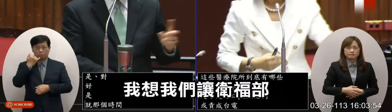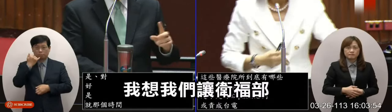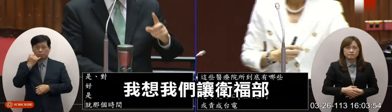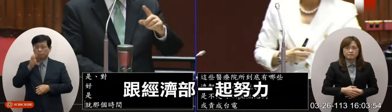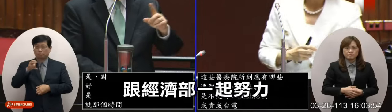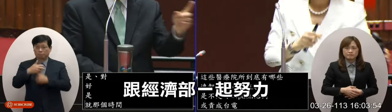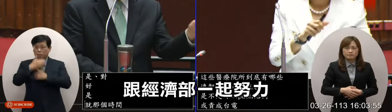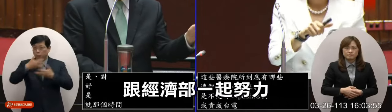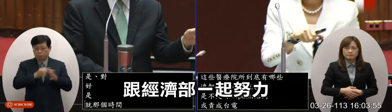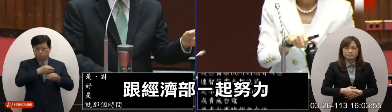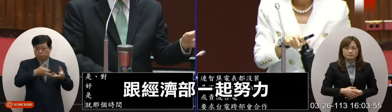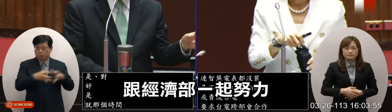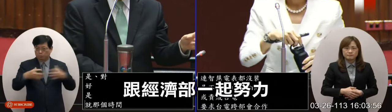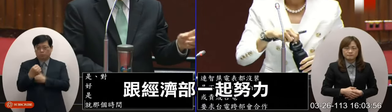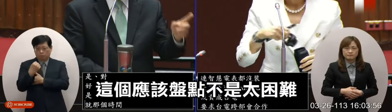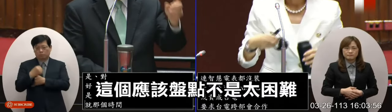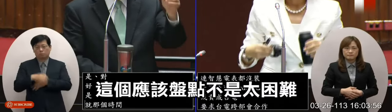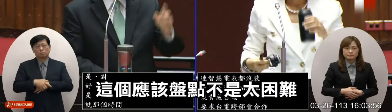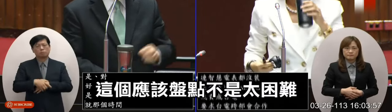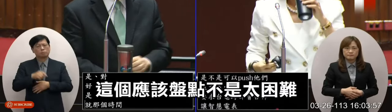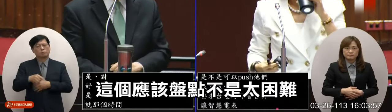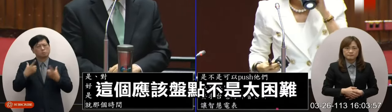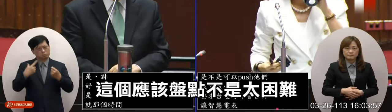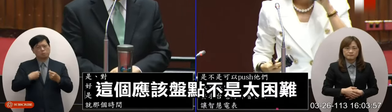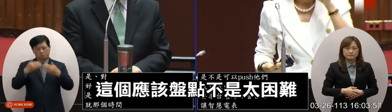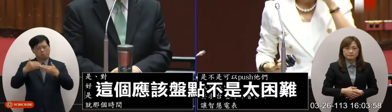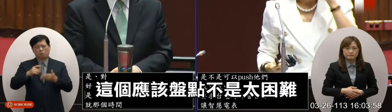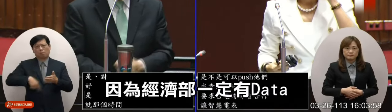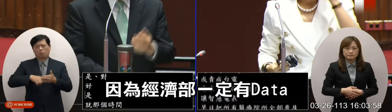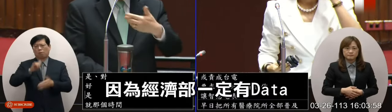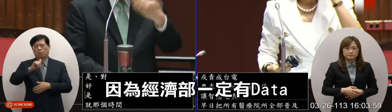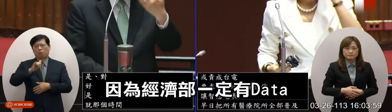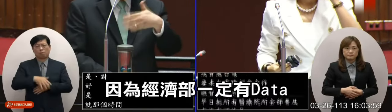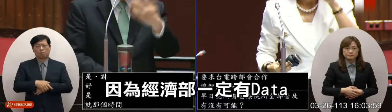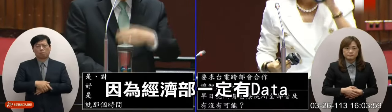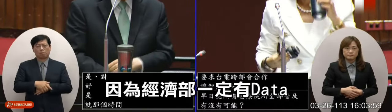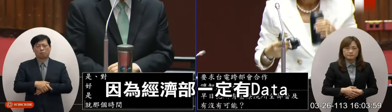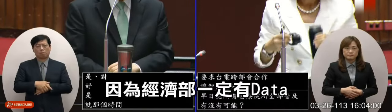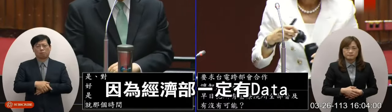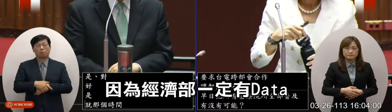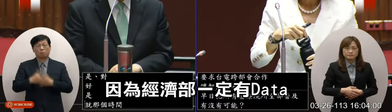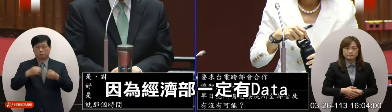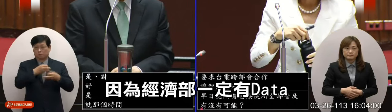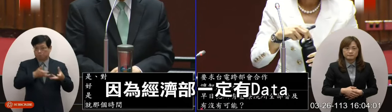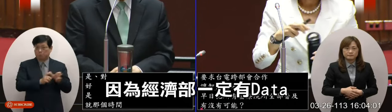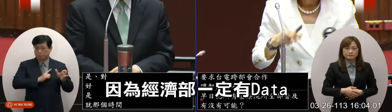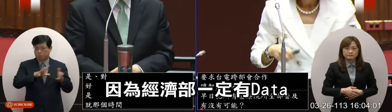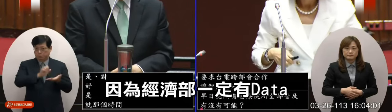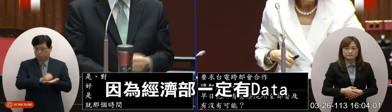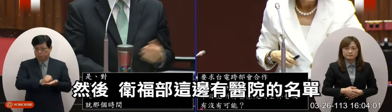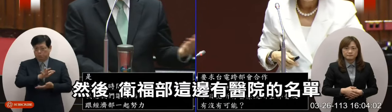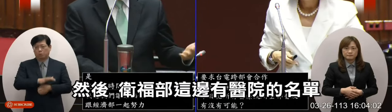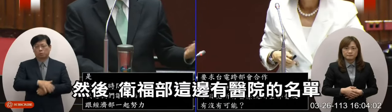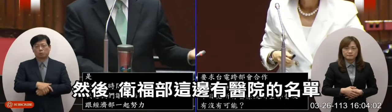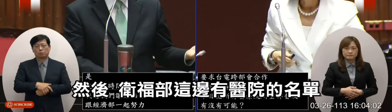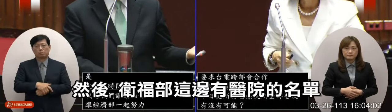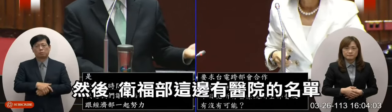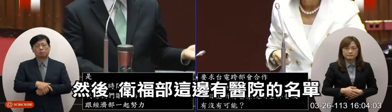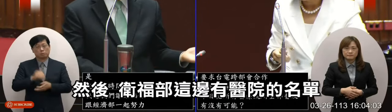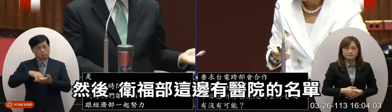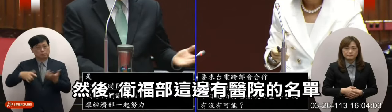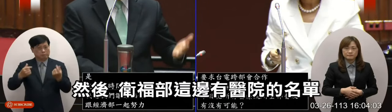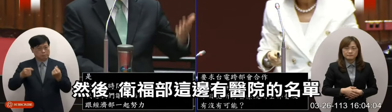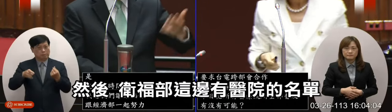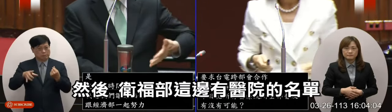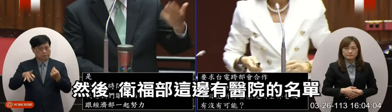让卫福部跟经济部一起努力啦，这个应该盘点不是太困难，因为经济部一定有 data 嘛，然后医